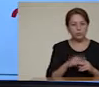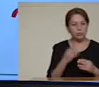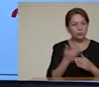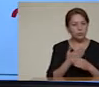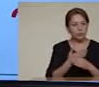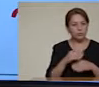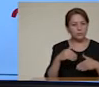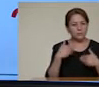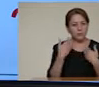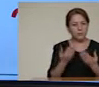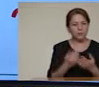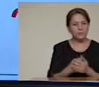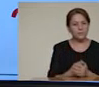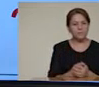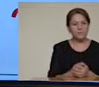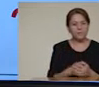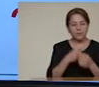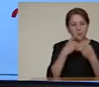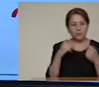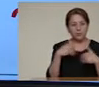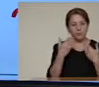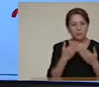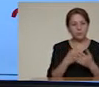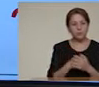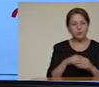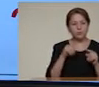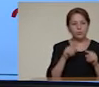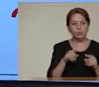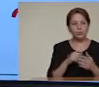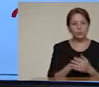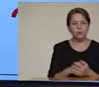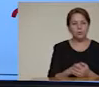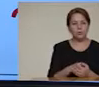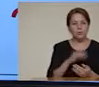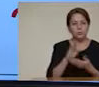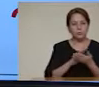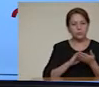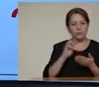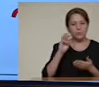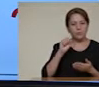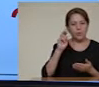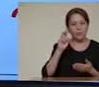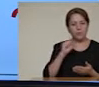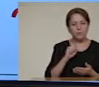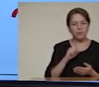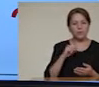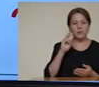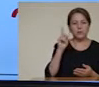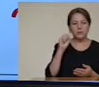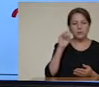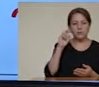sifatida qo'shimcha ma'lumot berishga harakat qilaman. Ushbu yozma manba Zardushtiylik